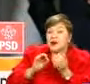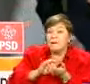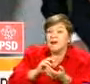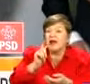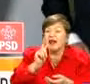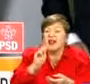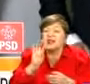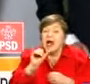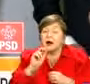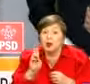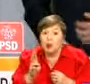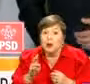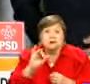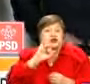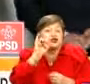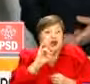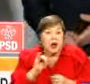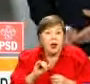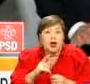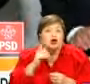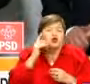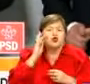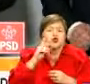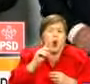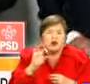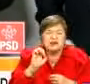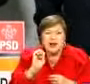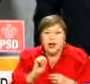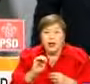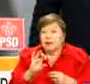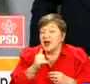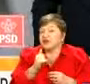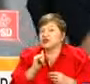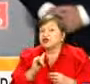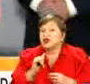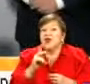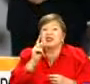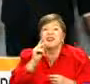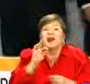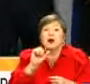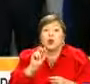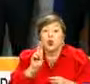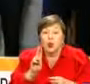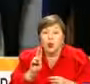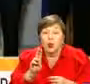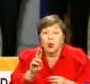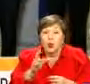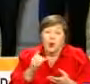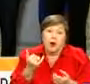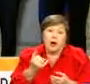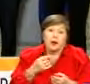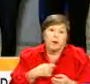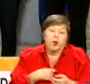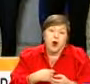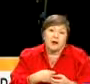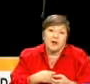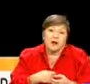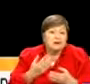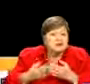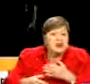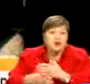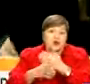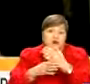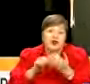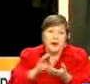Vorbim aici despre Mihai Tudose, dar inclusiv de Vasile Dâncu, care ar putea, în defavoarea sa, să-l susțină